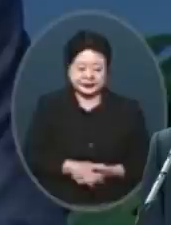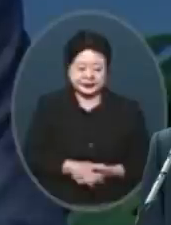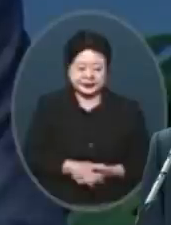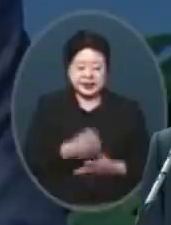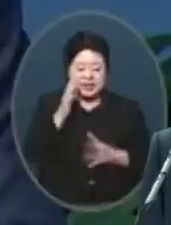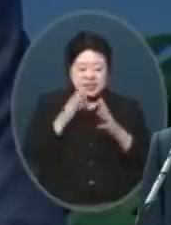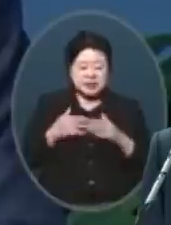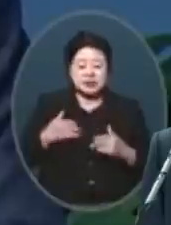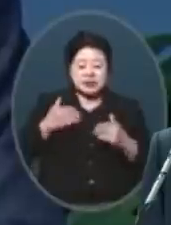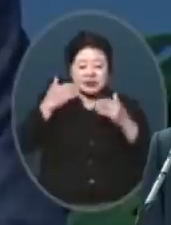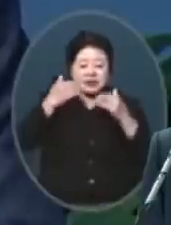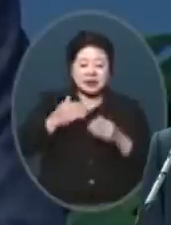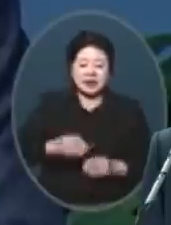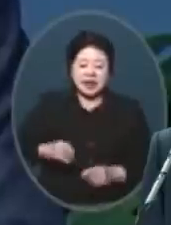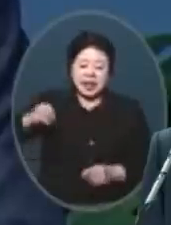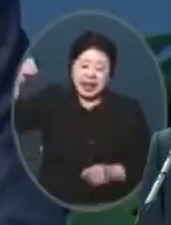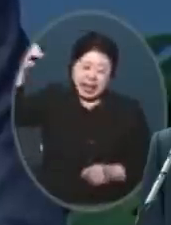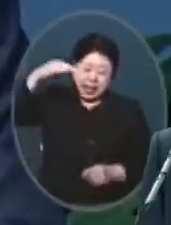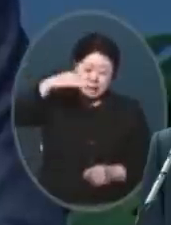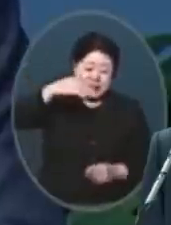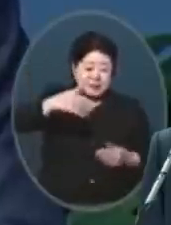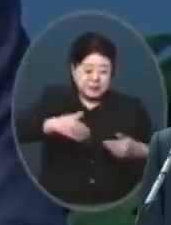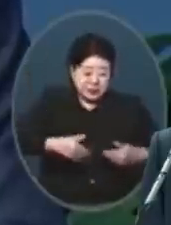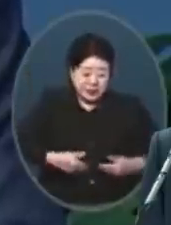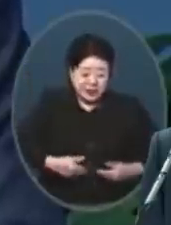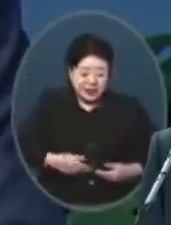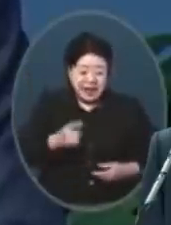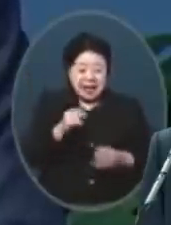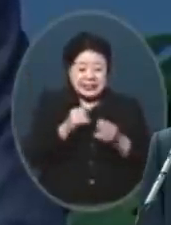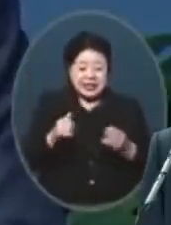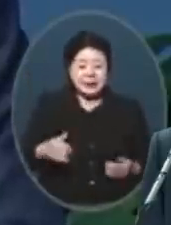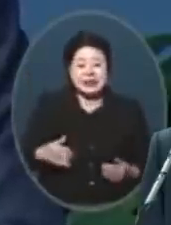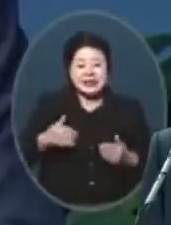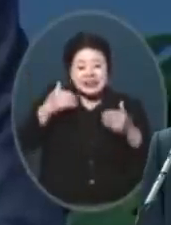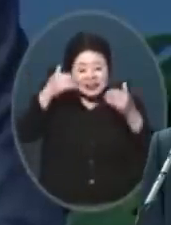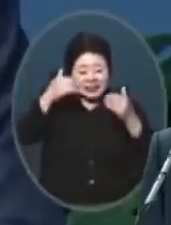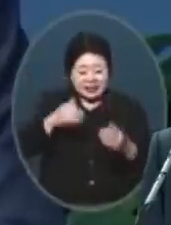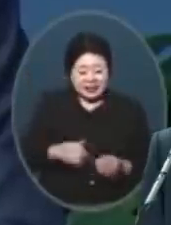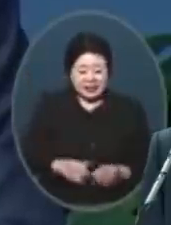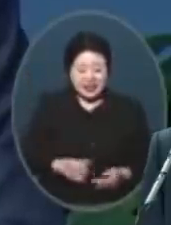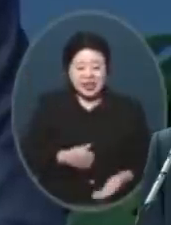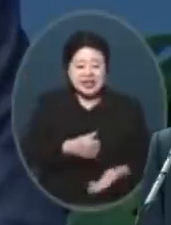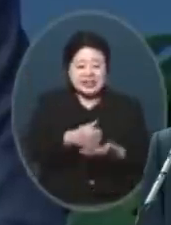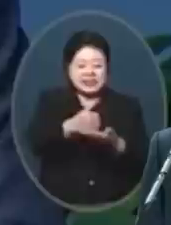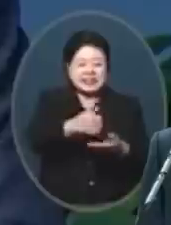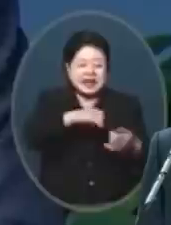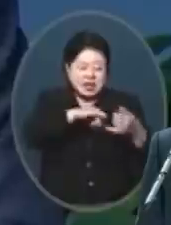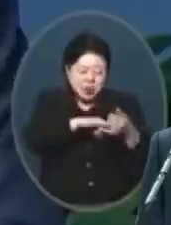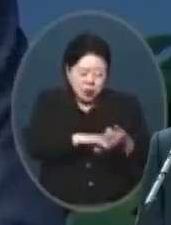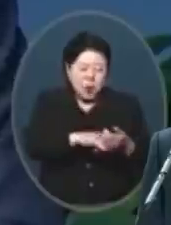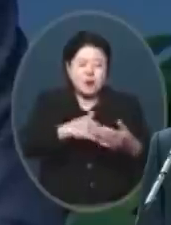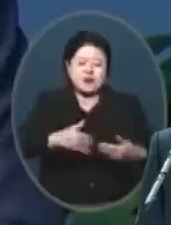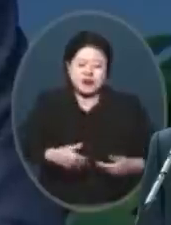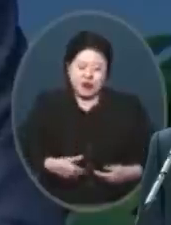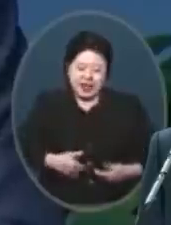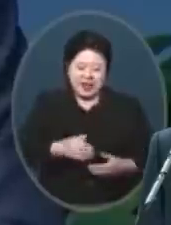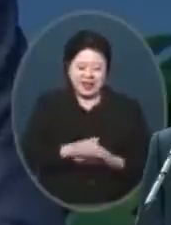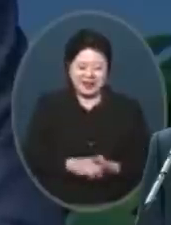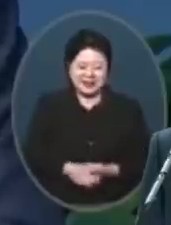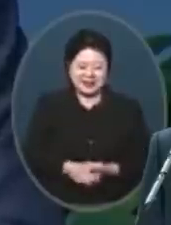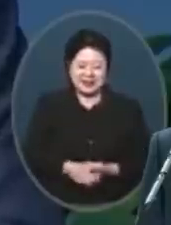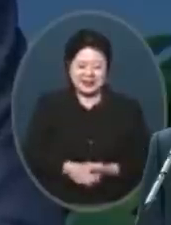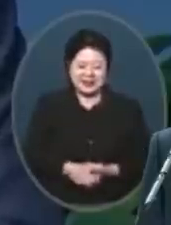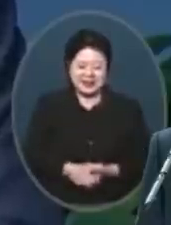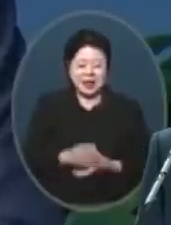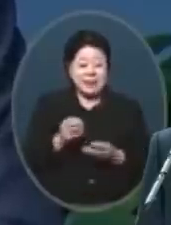식물이 성장하려면 햇빛이 꼭 필요한 듯이 한 사람이 성장하는 데에는 칭찬이 꼭 필요한 것입니다.